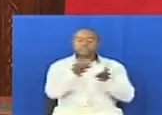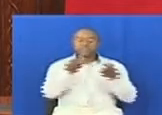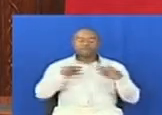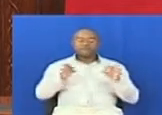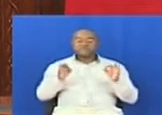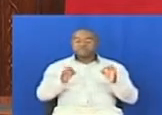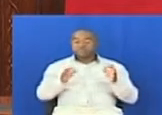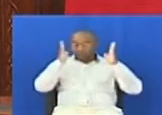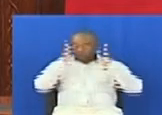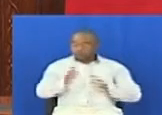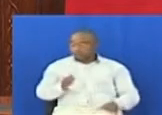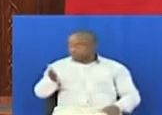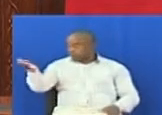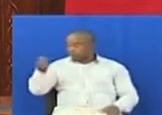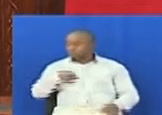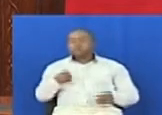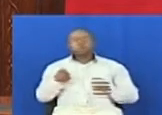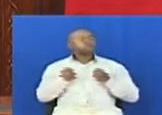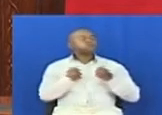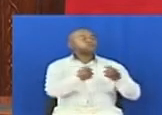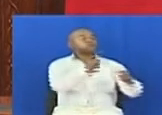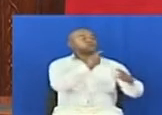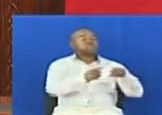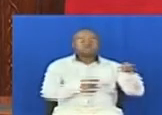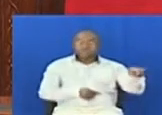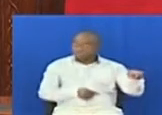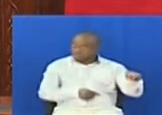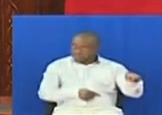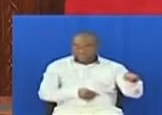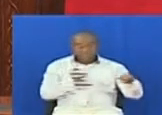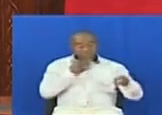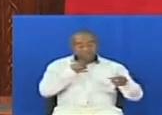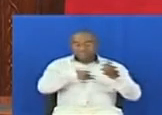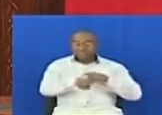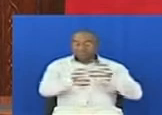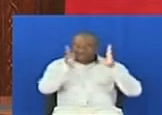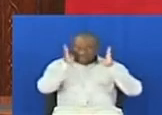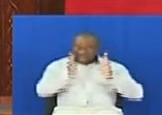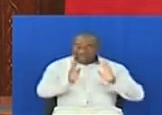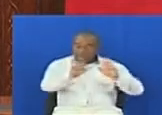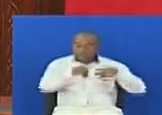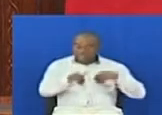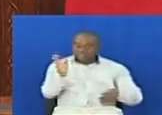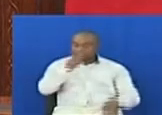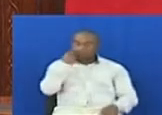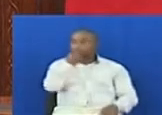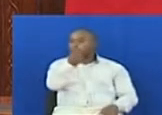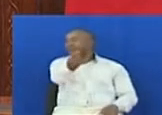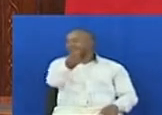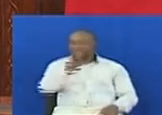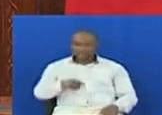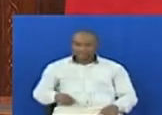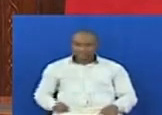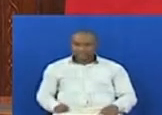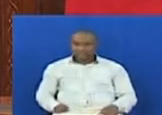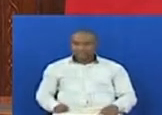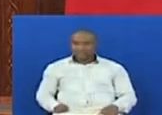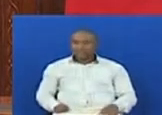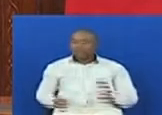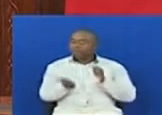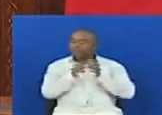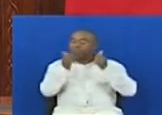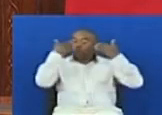nimekwenda Lindi, niliona Lindi toka nimeingia, nimeanza kuingia bungeni, aliona ameweka uwazi mara tatu.